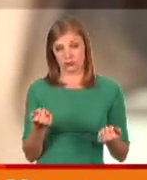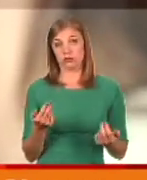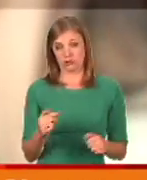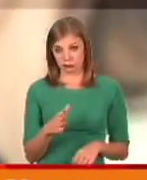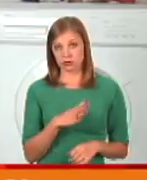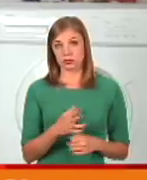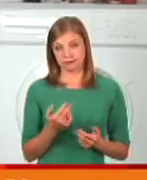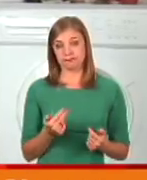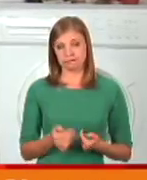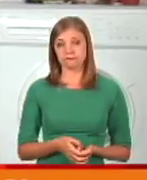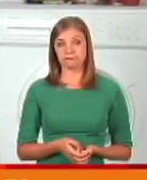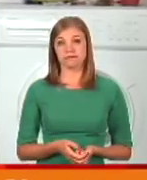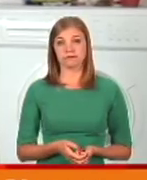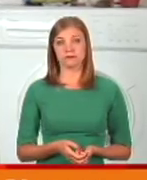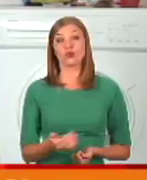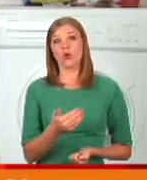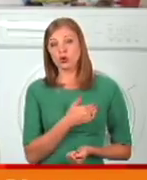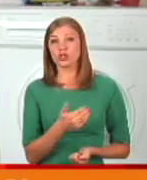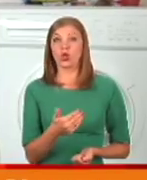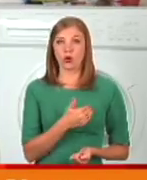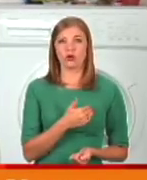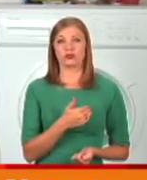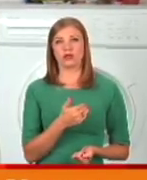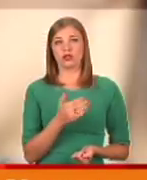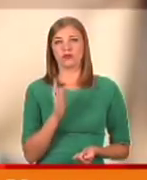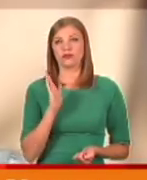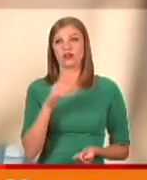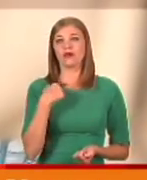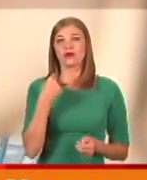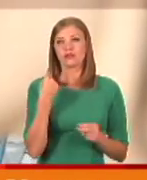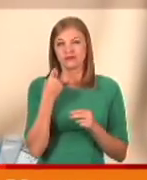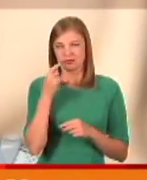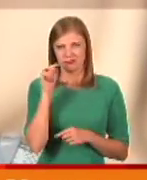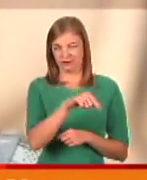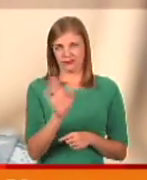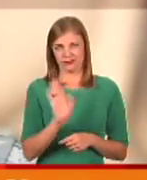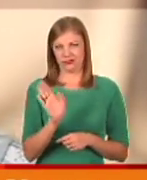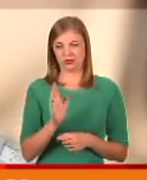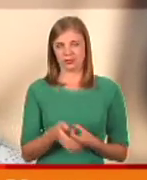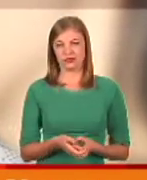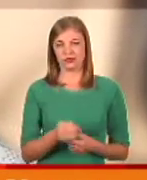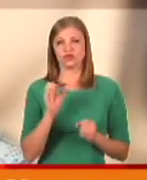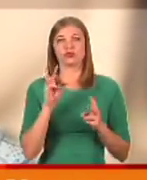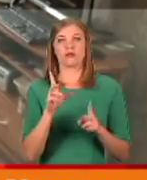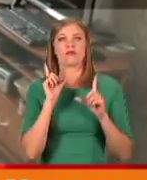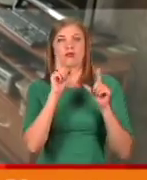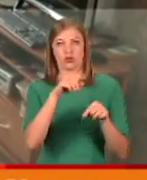был. Угу. Ну, хотел. Лучше в армию сходил бы, говорю, ага. Ну, чем непонятно что. Тепер,